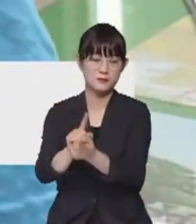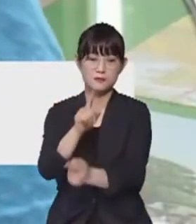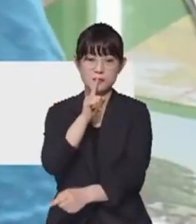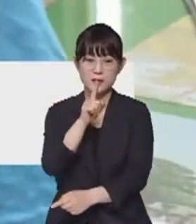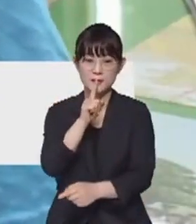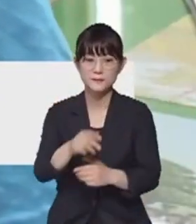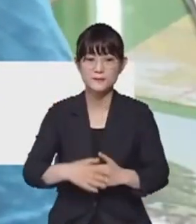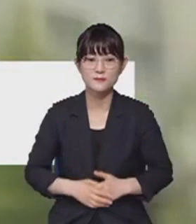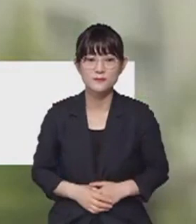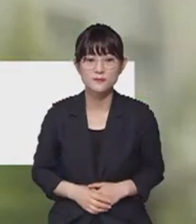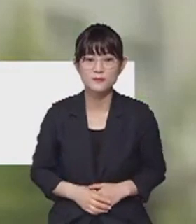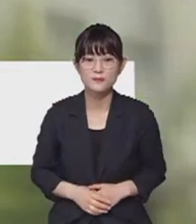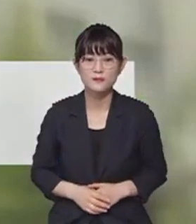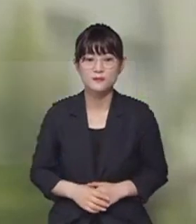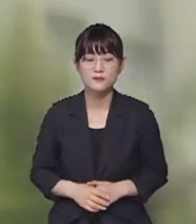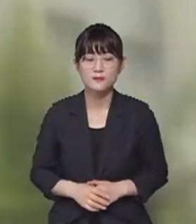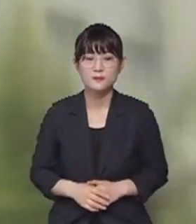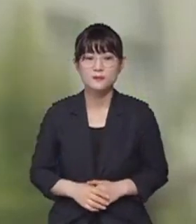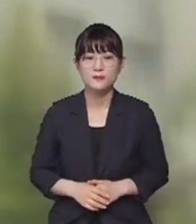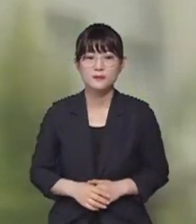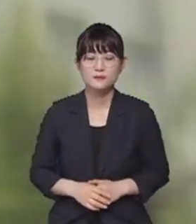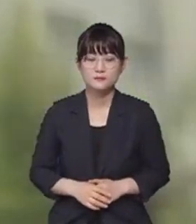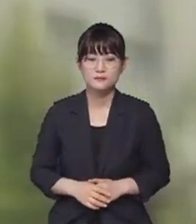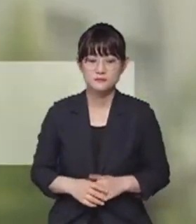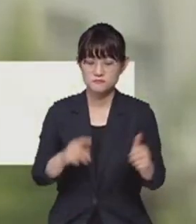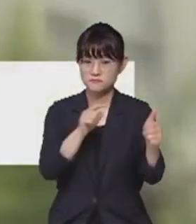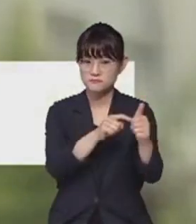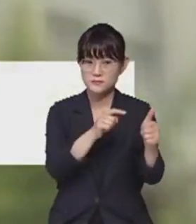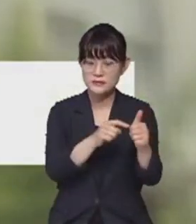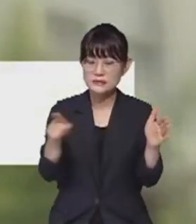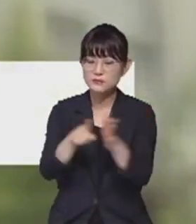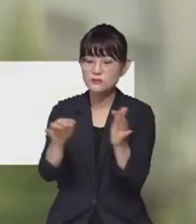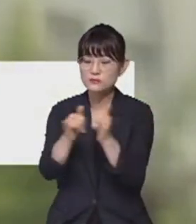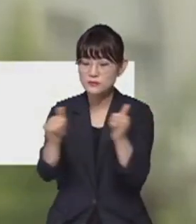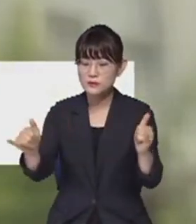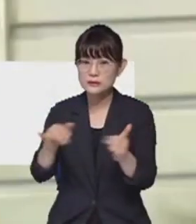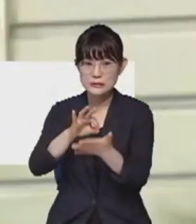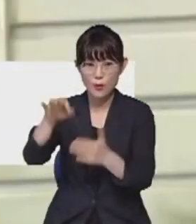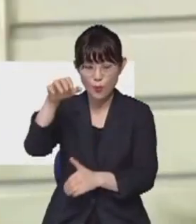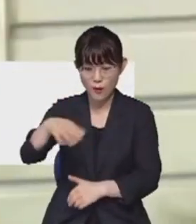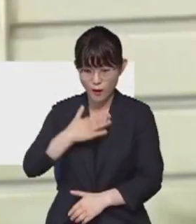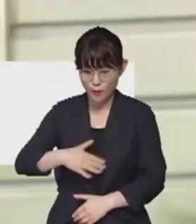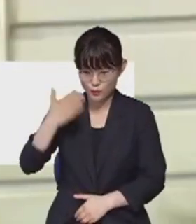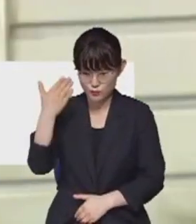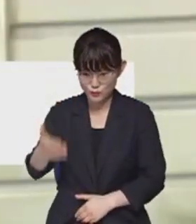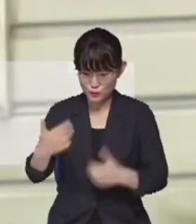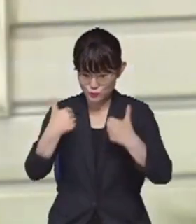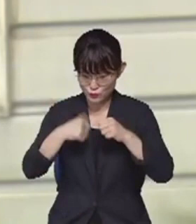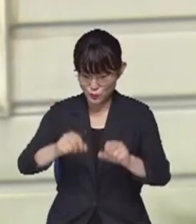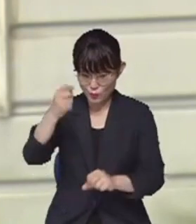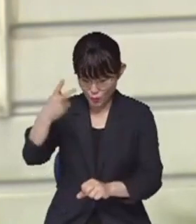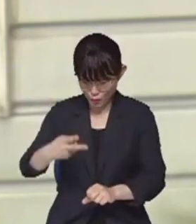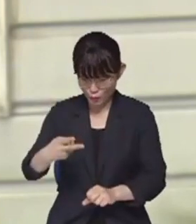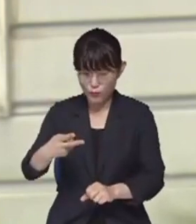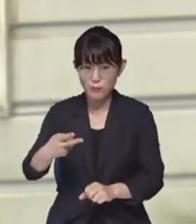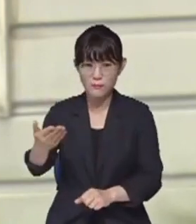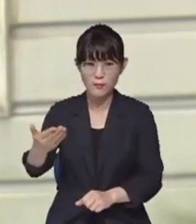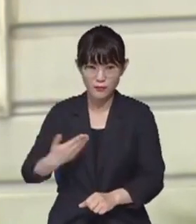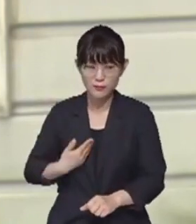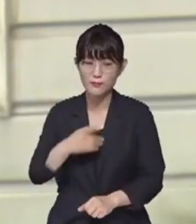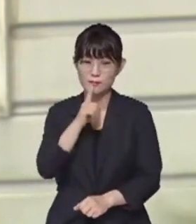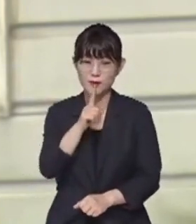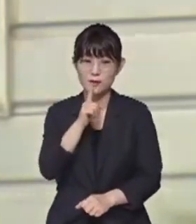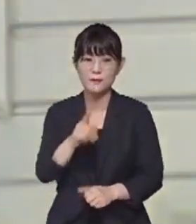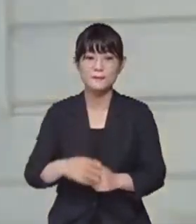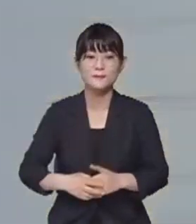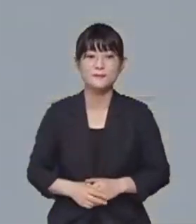근데 그건 안 하고. 하지만 장로는 신도들에게 사용처를 알린 뒤 주민등록번호를 제공받았다고